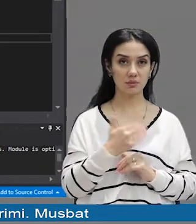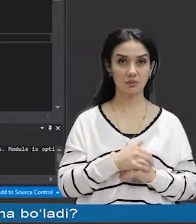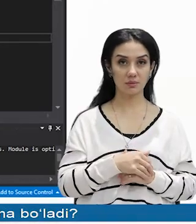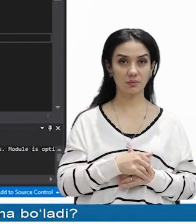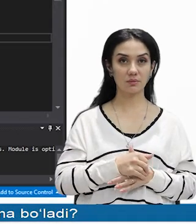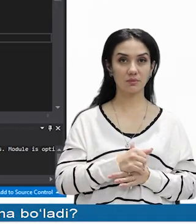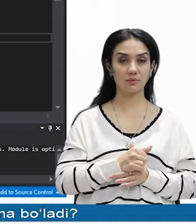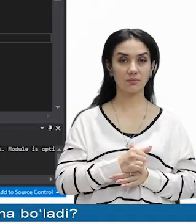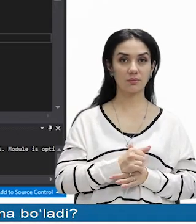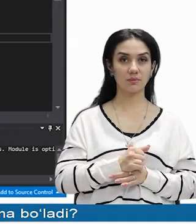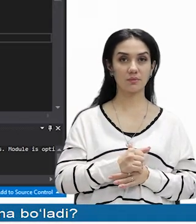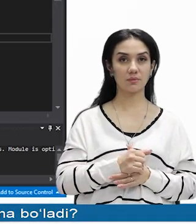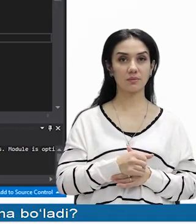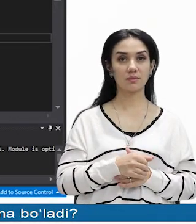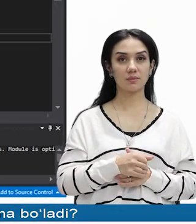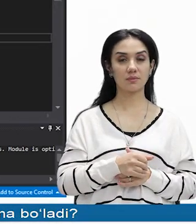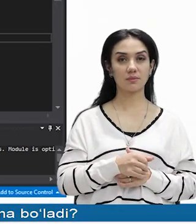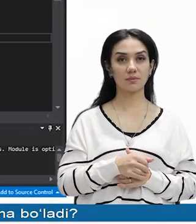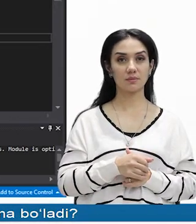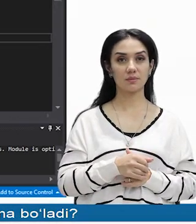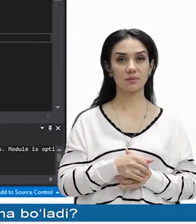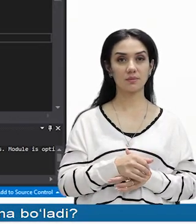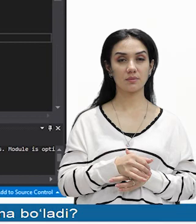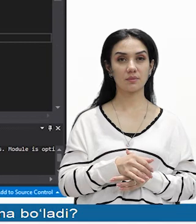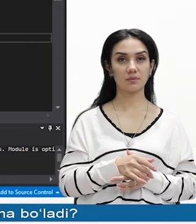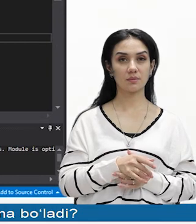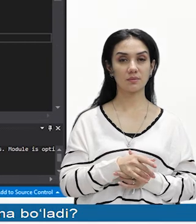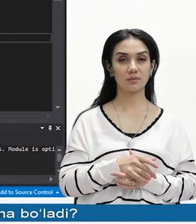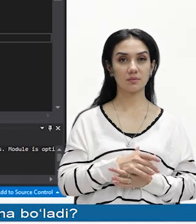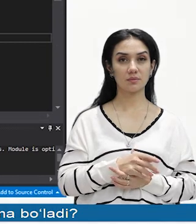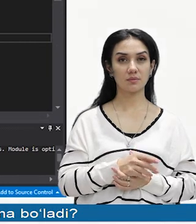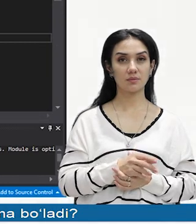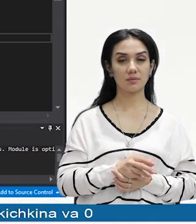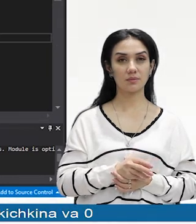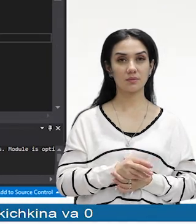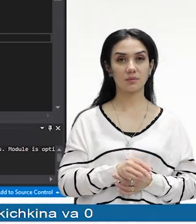Aks holda qilib qo'yib, agar mana aks holda desak, xo'sh, nima bo'ladi?